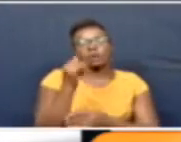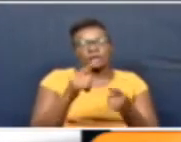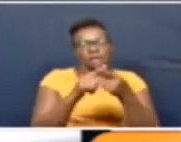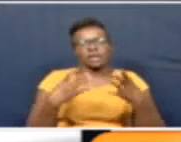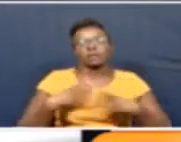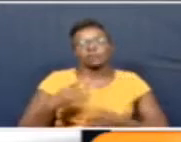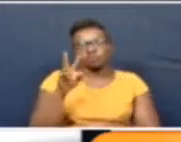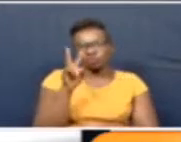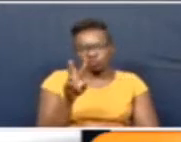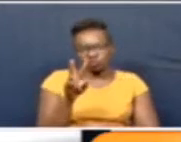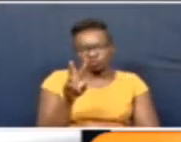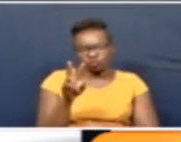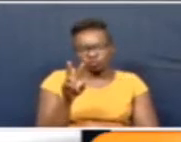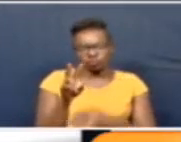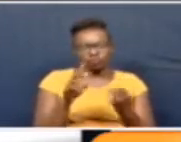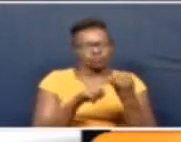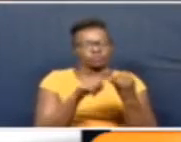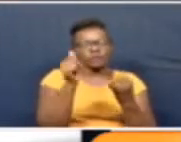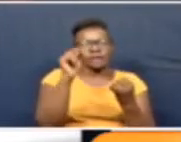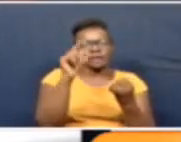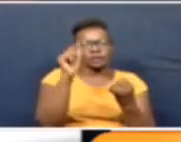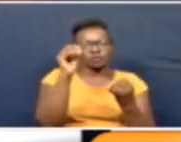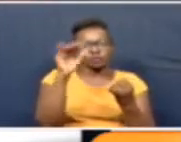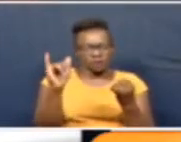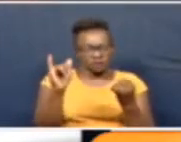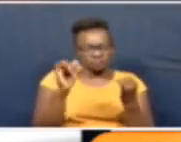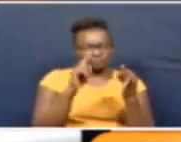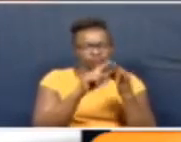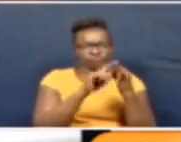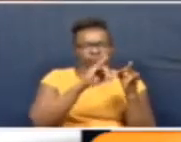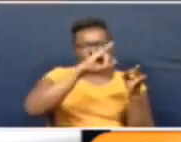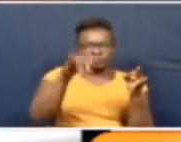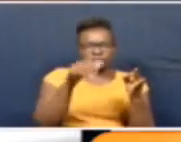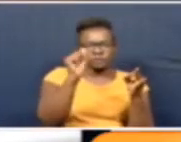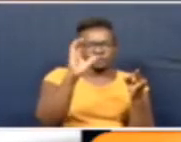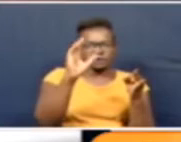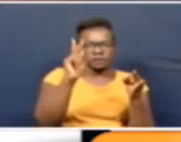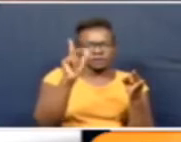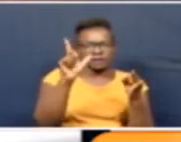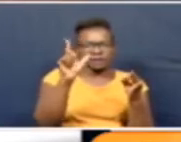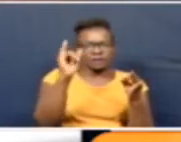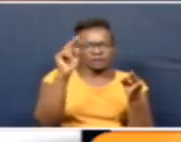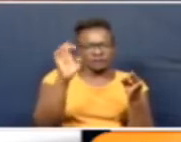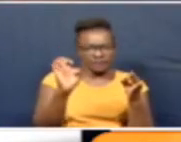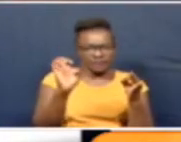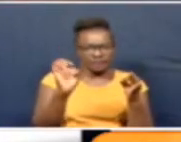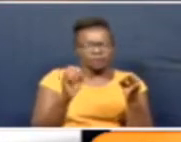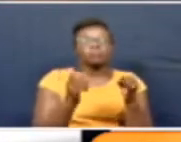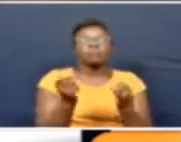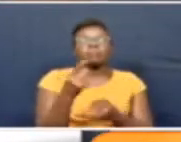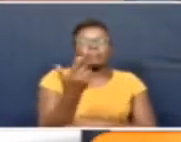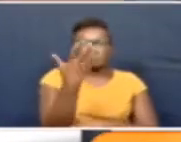wawili, Anthony Njirwa kijana wa miaka 14 na Jacqueline Chepngetich mnamo Mei mwaka wa